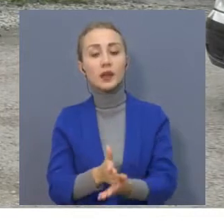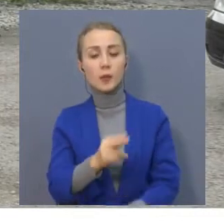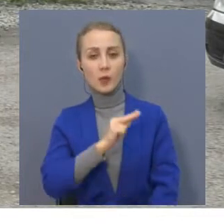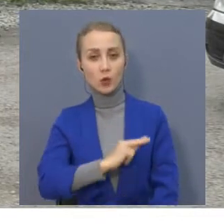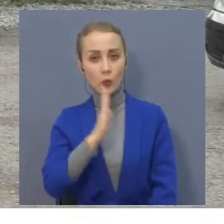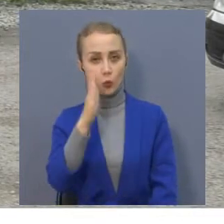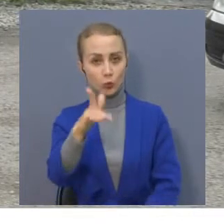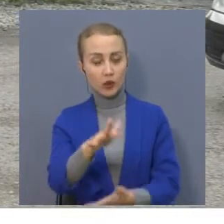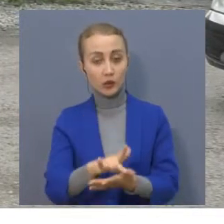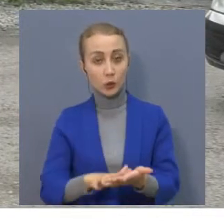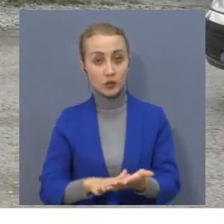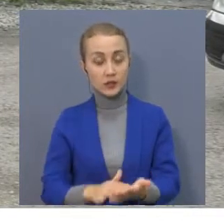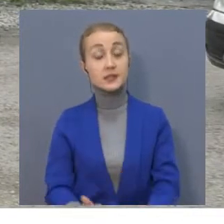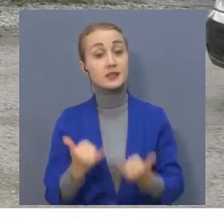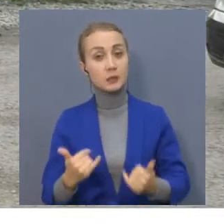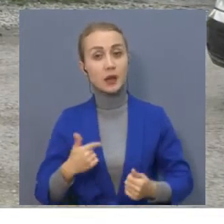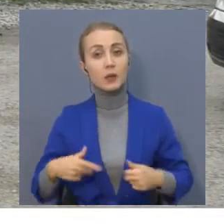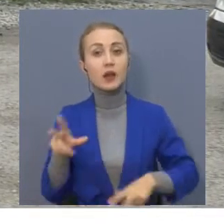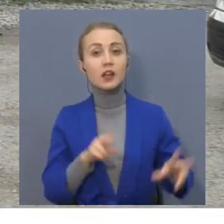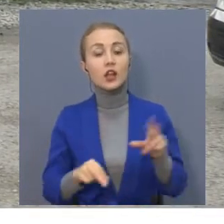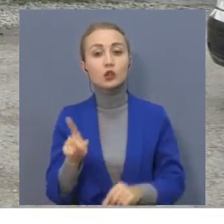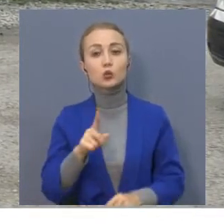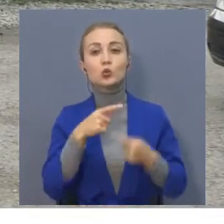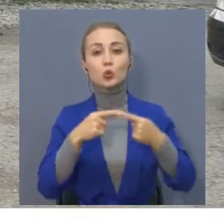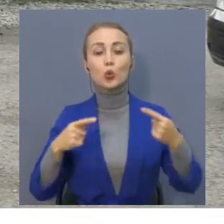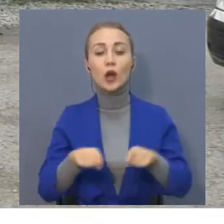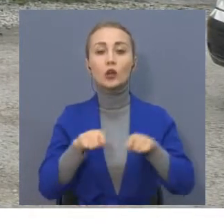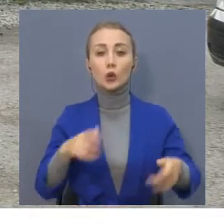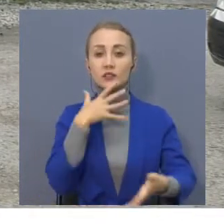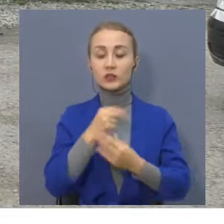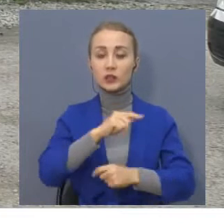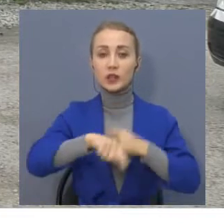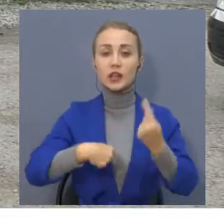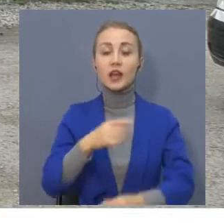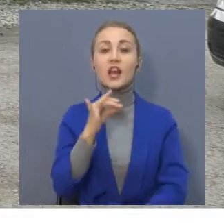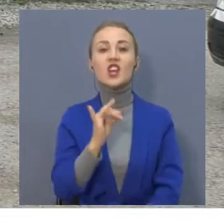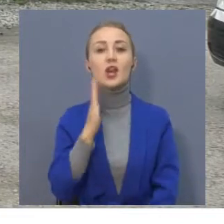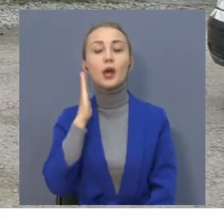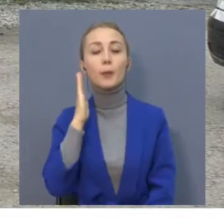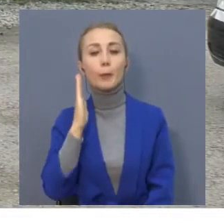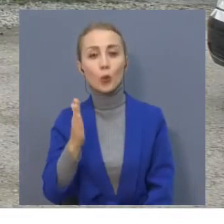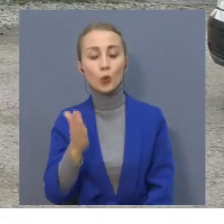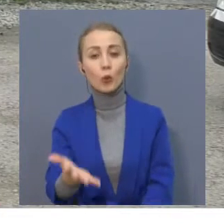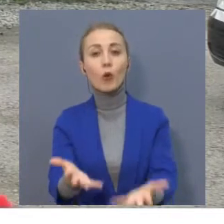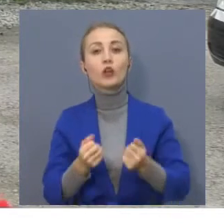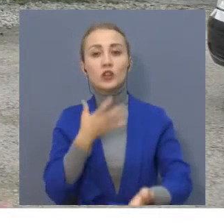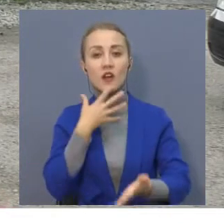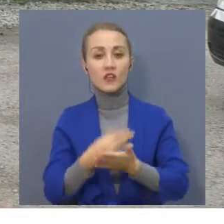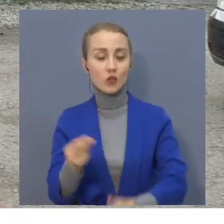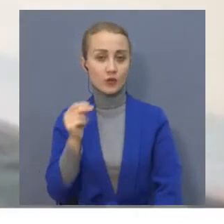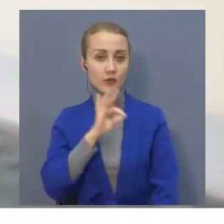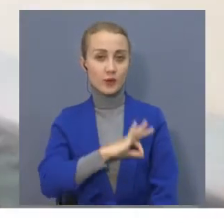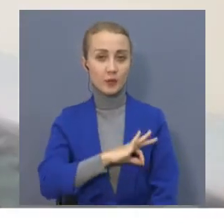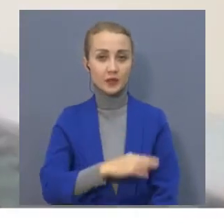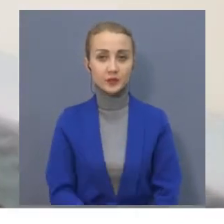Биылша адамдар өте көп осы магазинға келіп жатқан. Енді үміттенеміз басқа адамдар да осылай тағы да өз істерін ашып, өздерінен табыса келеді